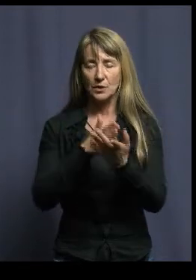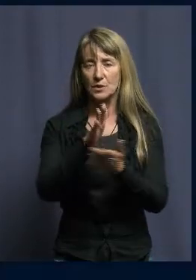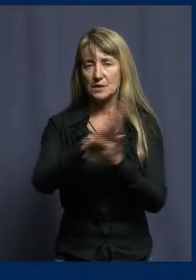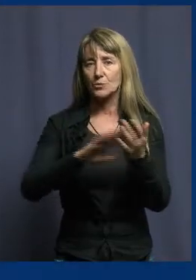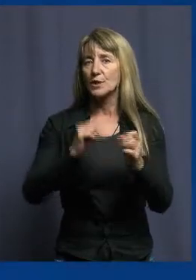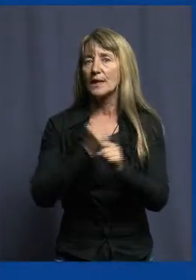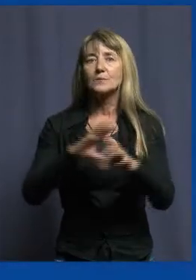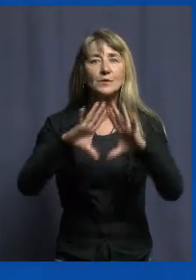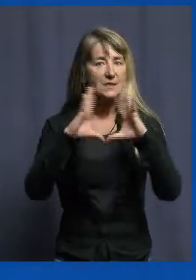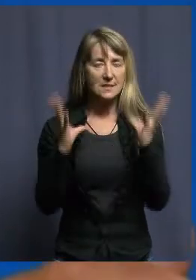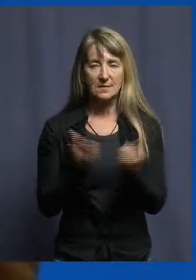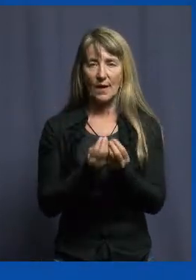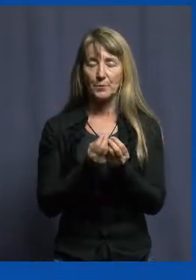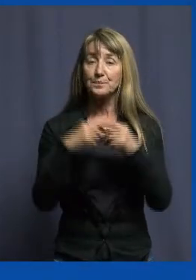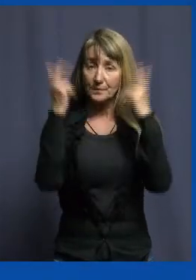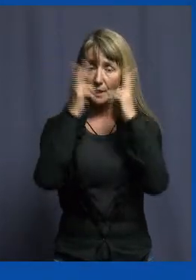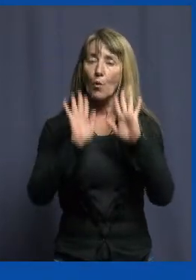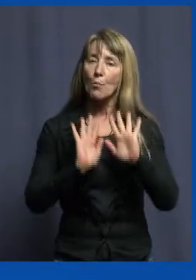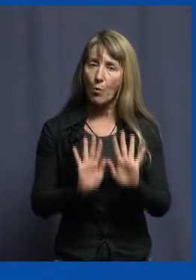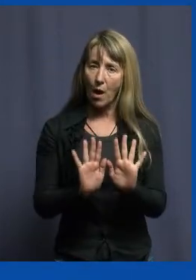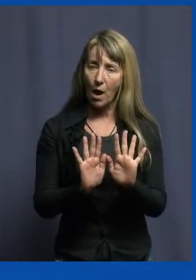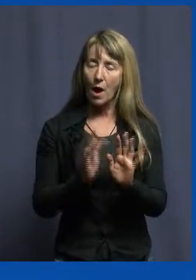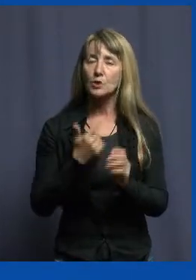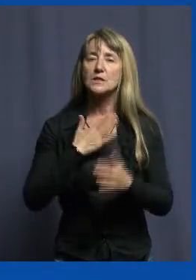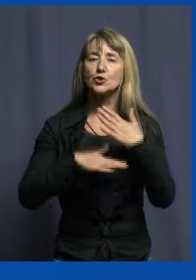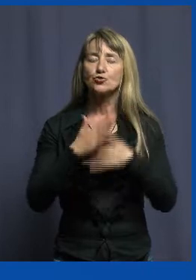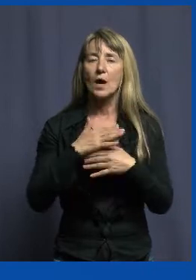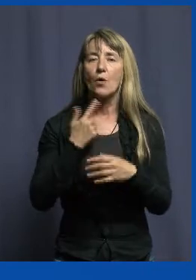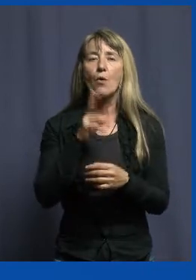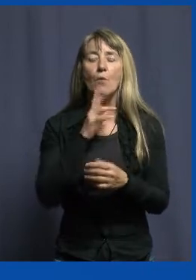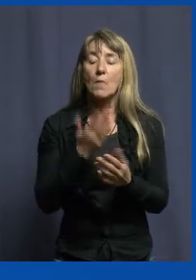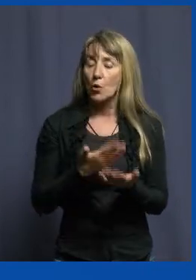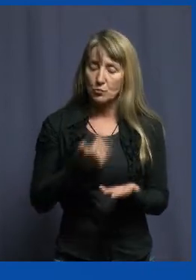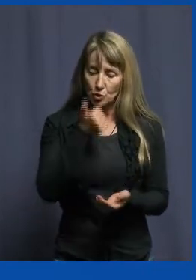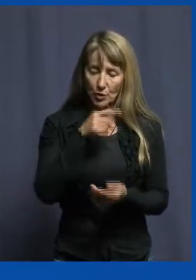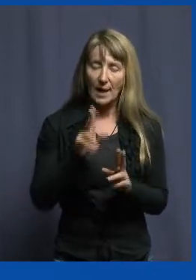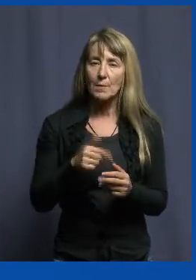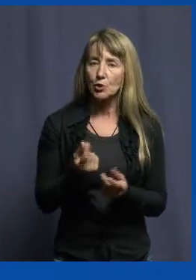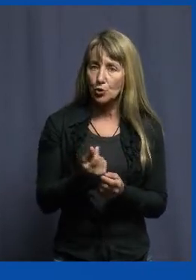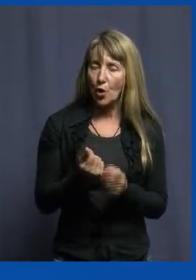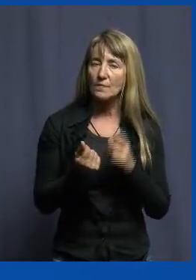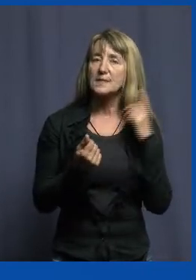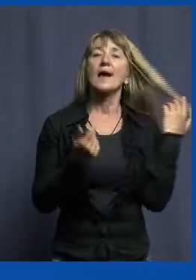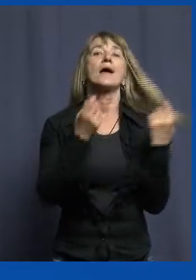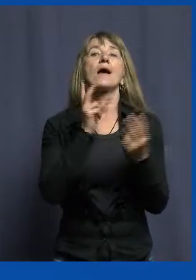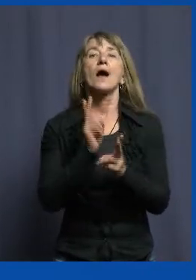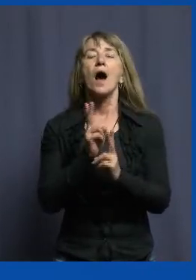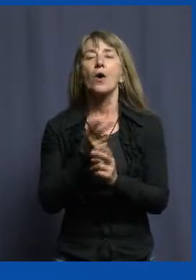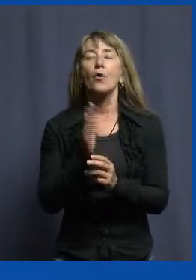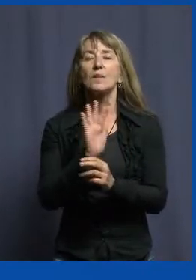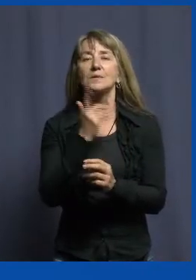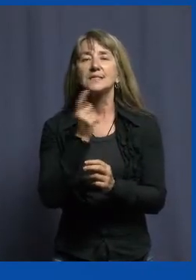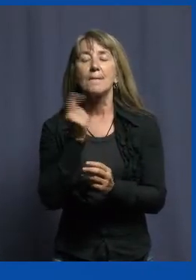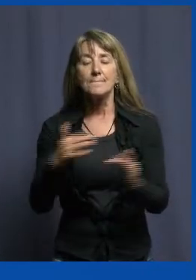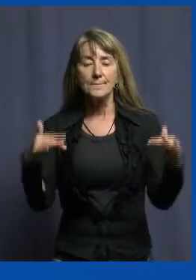radimo sve. Naravno, polako, sa željom, znači, prema onome što imate od novca i kako vam se